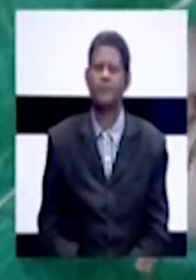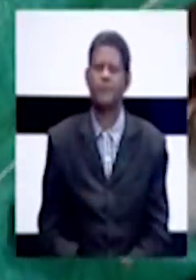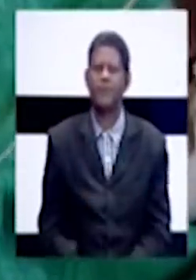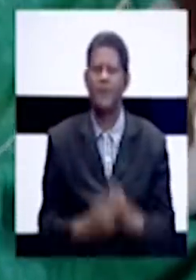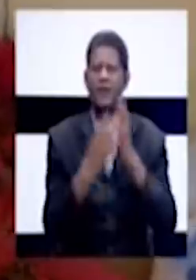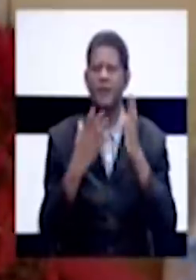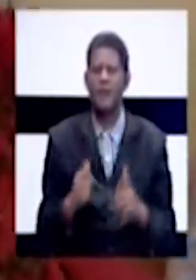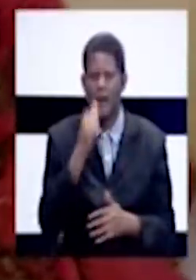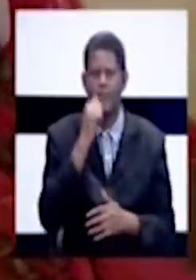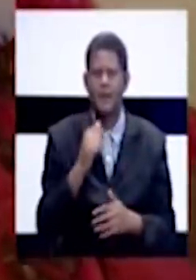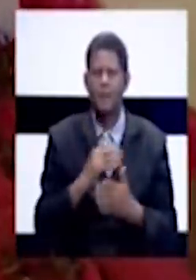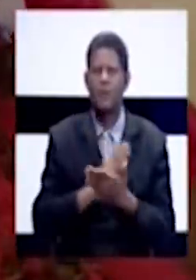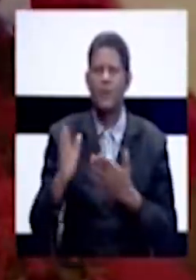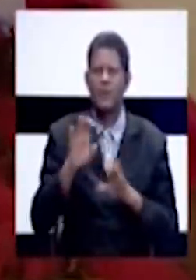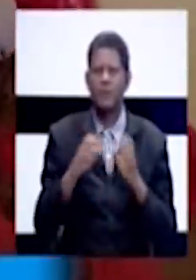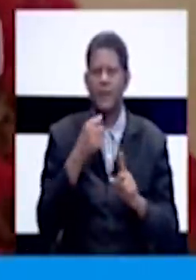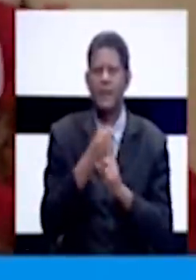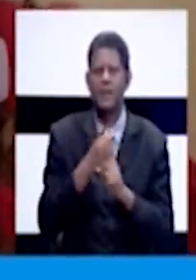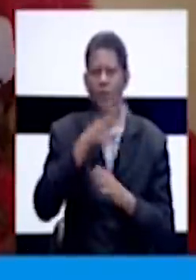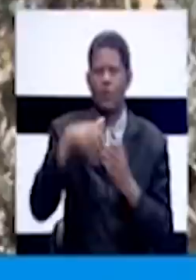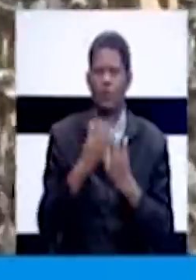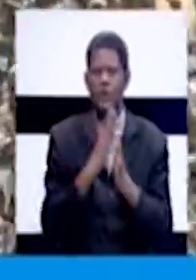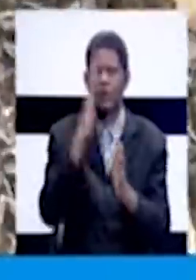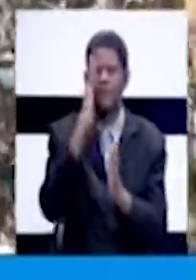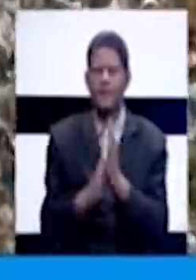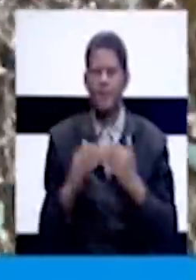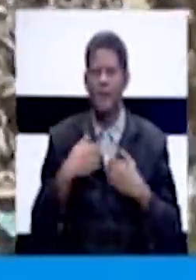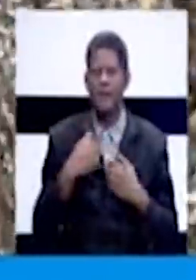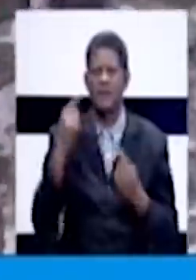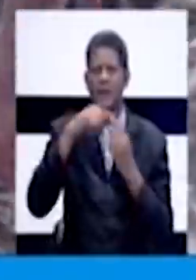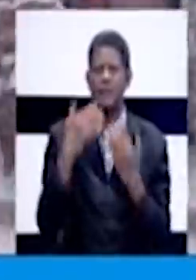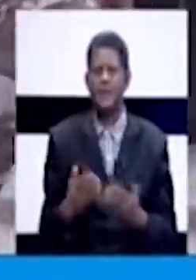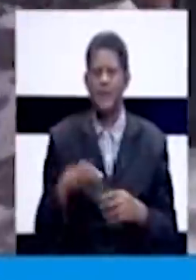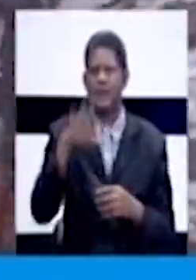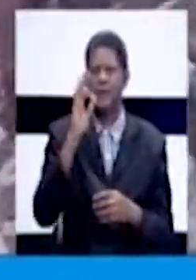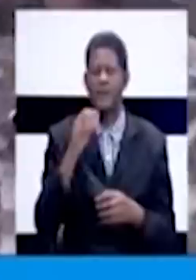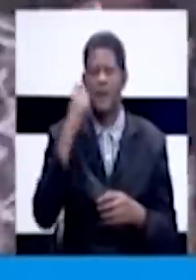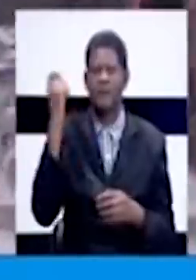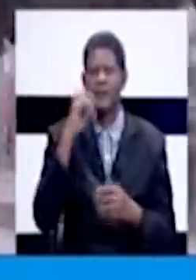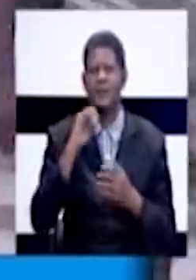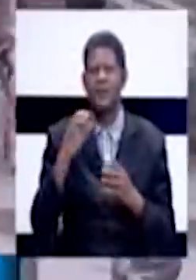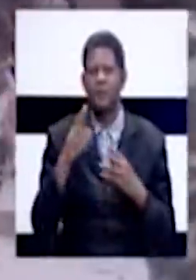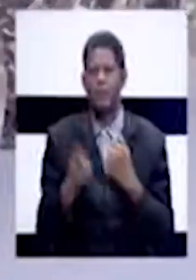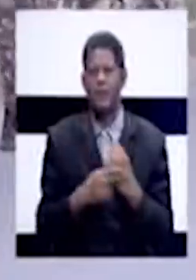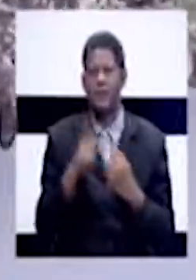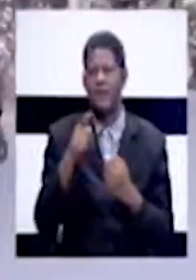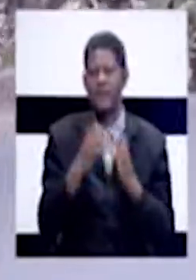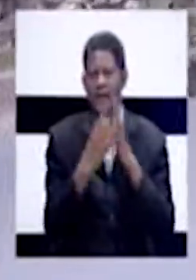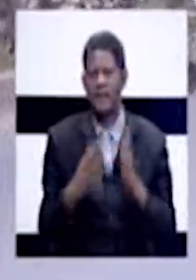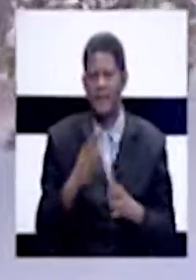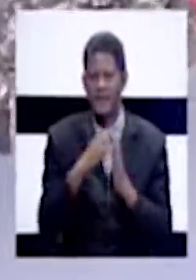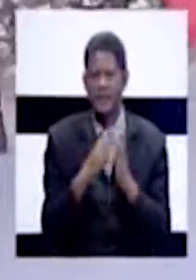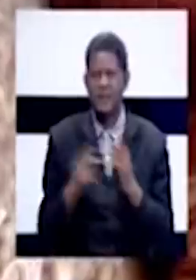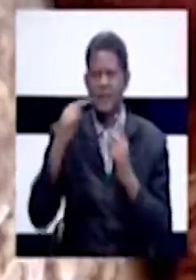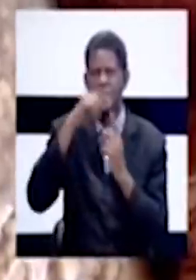فاشيشت أبين موقاد أبزق برق ألسي كل إجامي في الزمالو كساب حزي زرخبنا يوم عوتات بمعقاب إتي فاشاو سرعات كساب